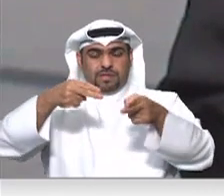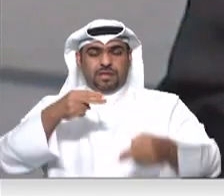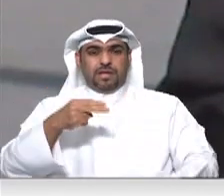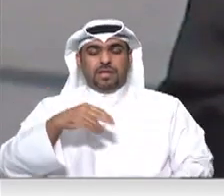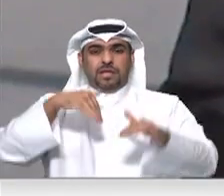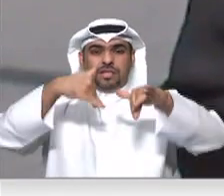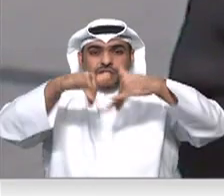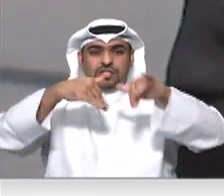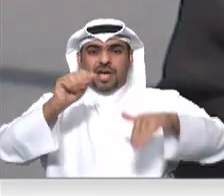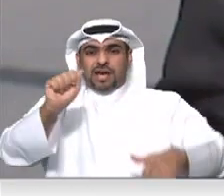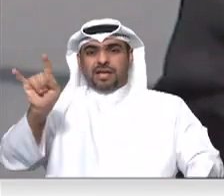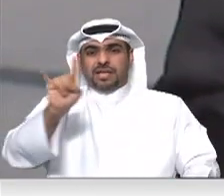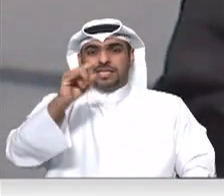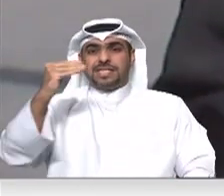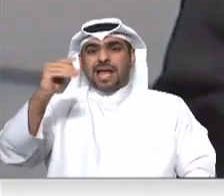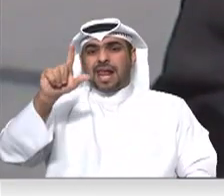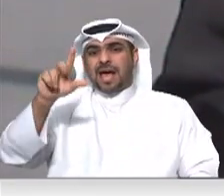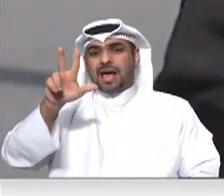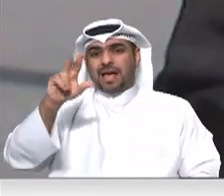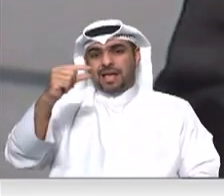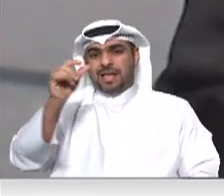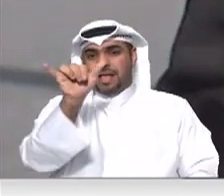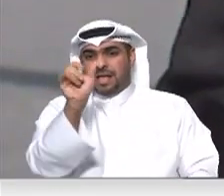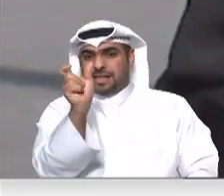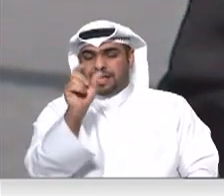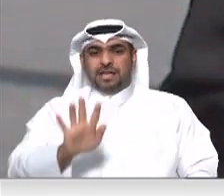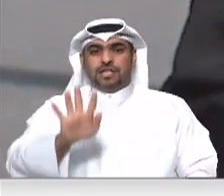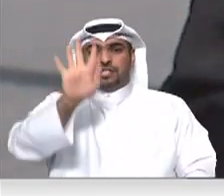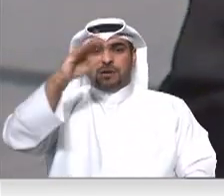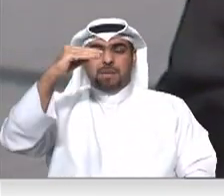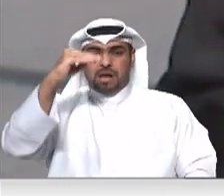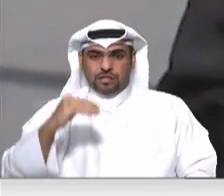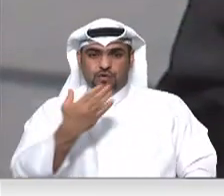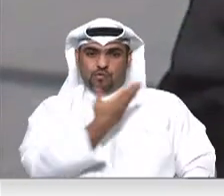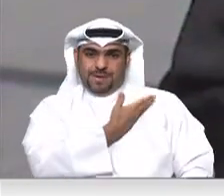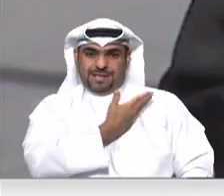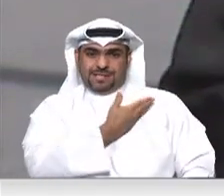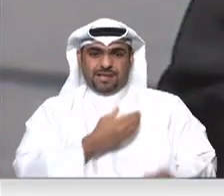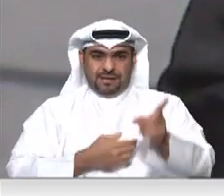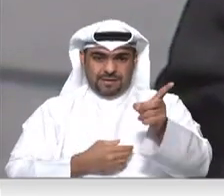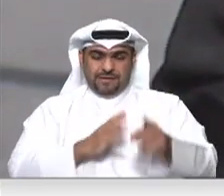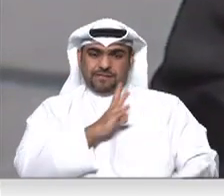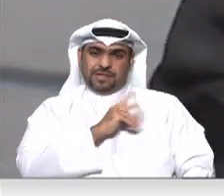شارع صلاح الدين الواصل ما بين شمال وجنوب قطاع غزة فلسطين.